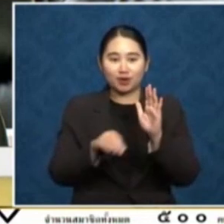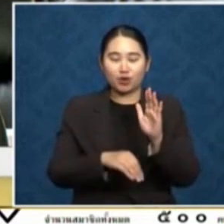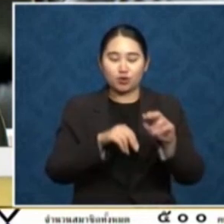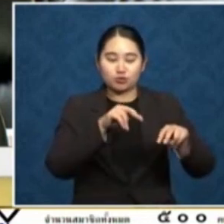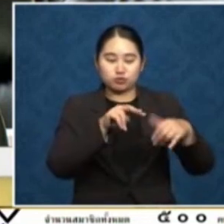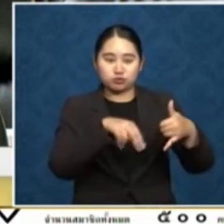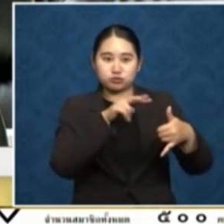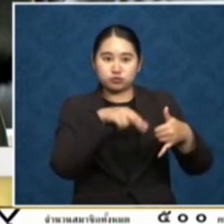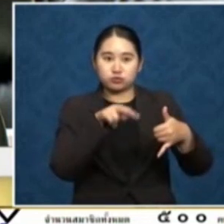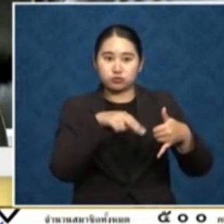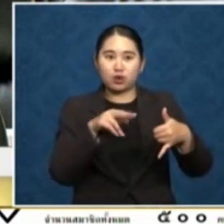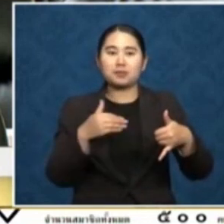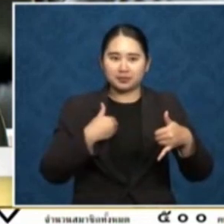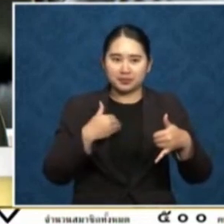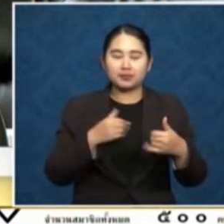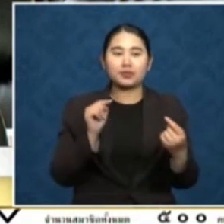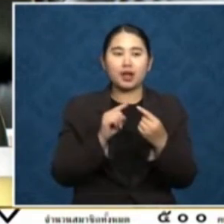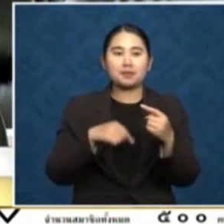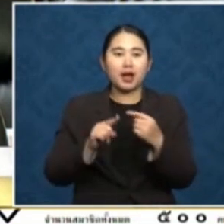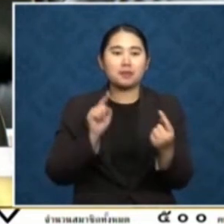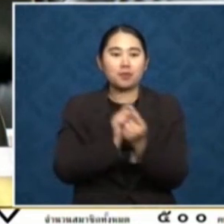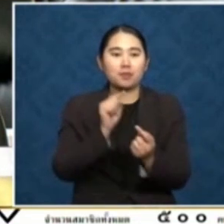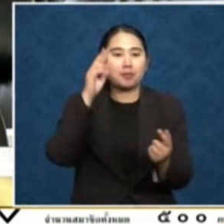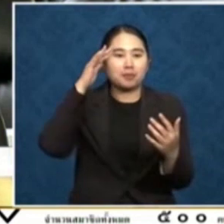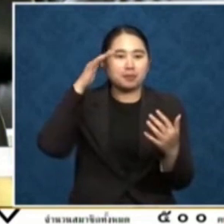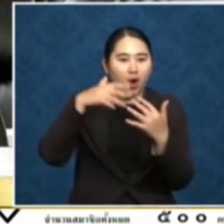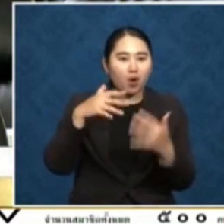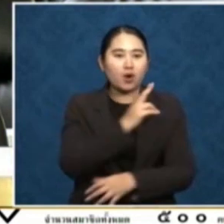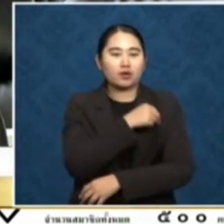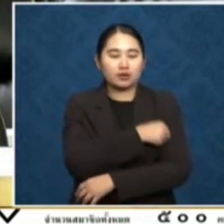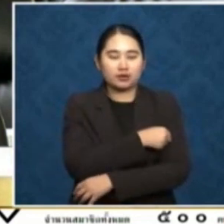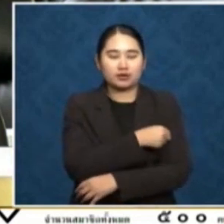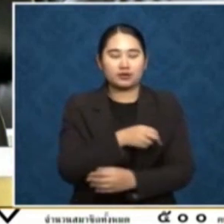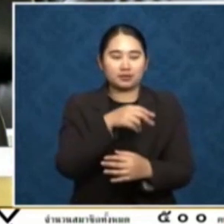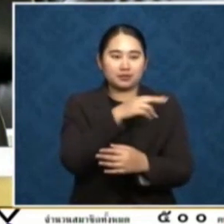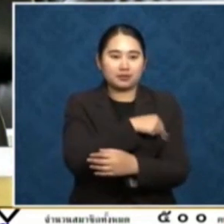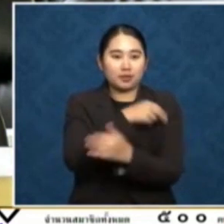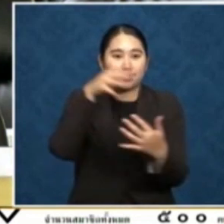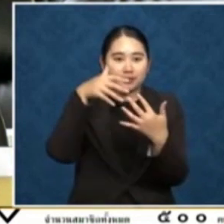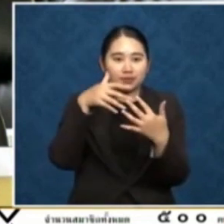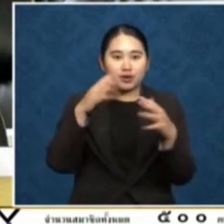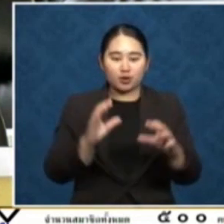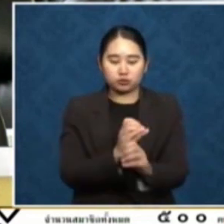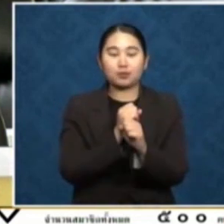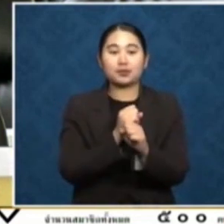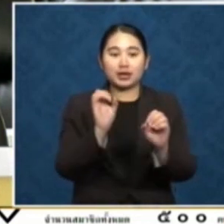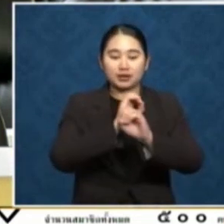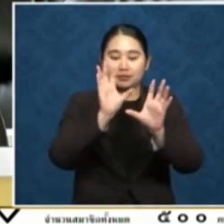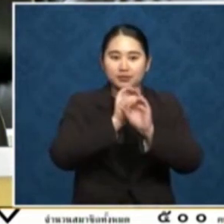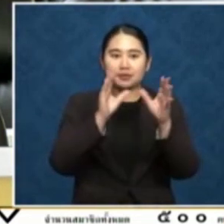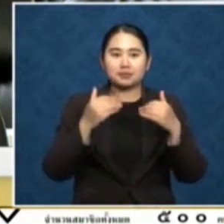วีเดนขั้นตอนการตรวจสอบเยอะมากมีทั้งต้องไปพบจิตแพทย์ก่อนเพื่อ